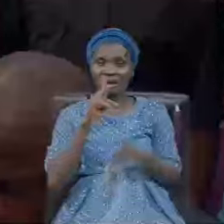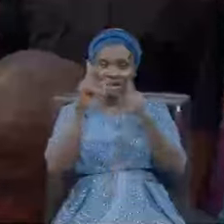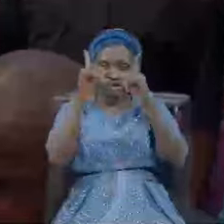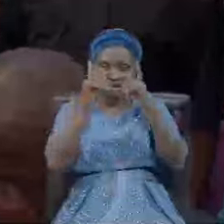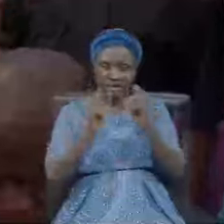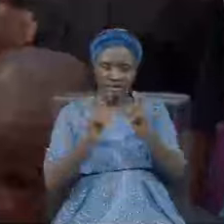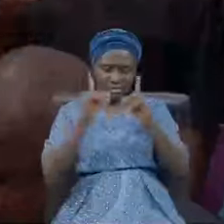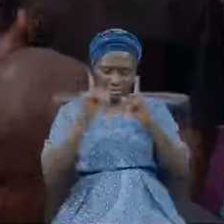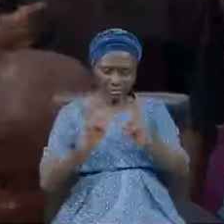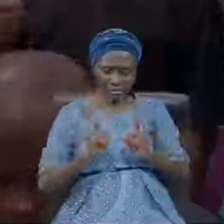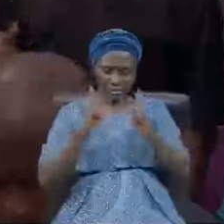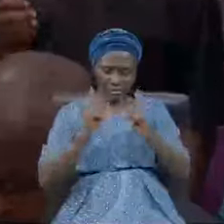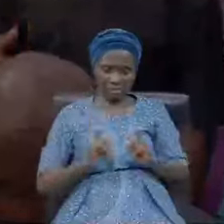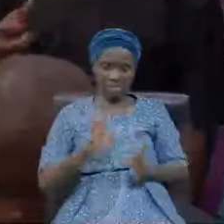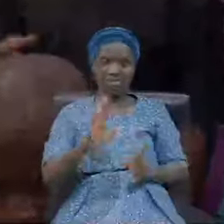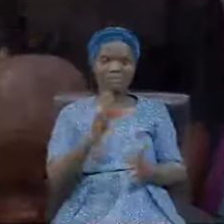et pour votre foi,